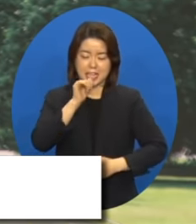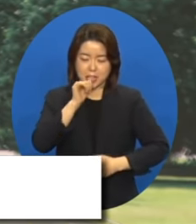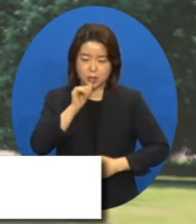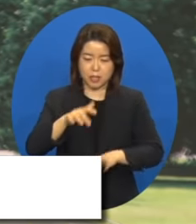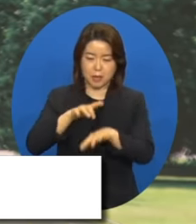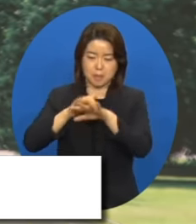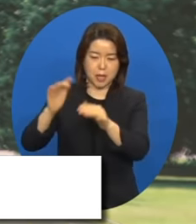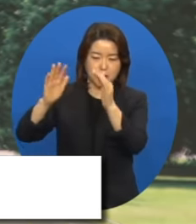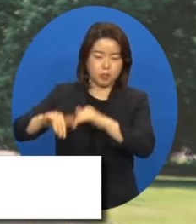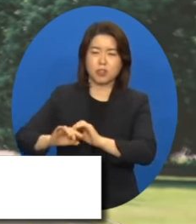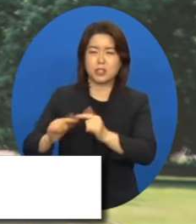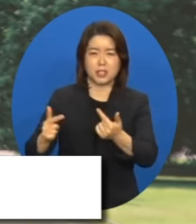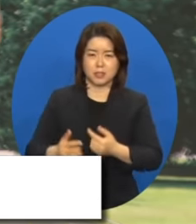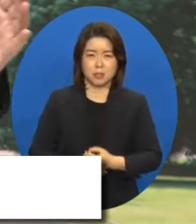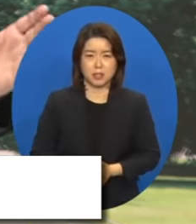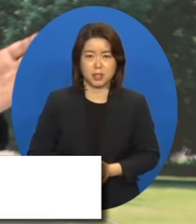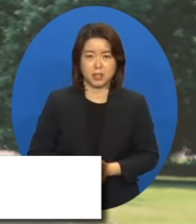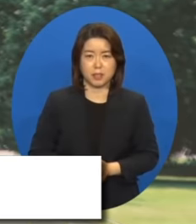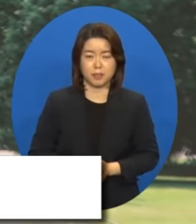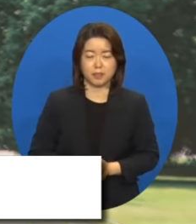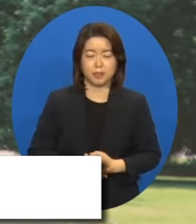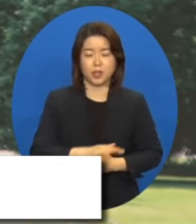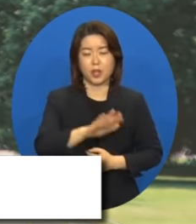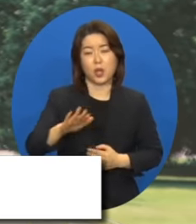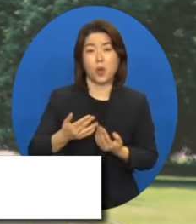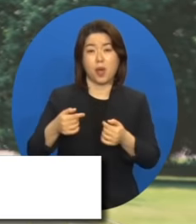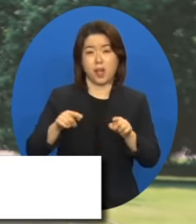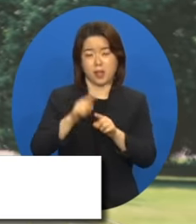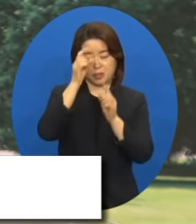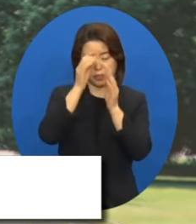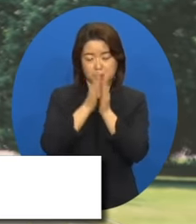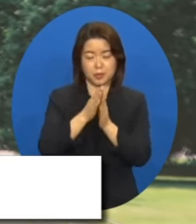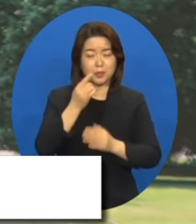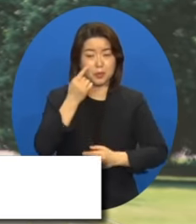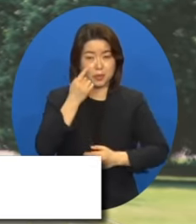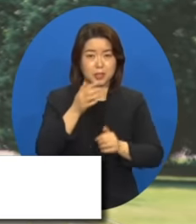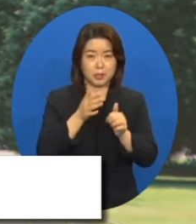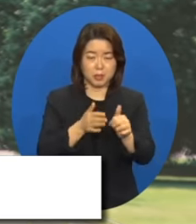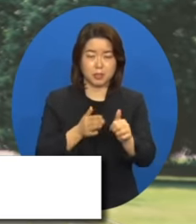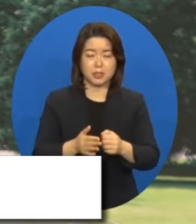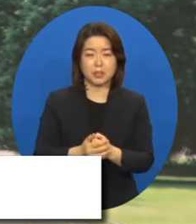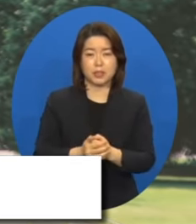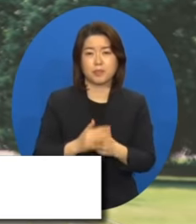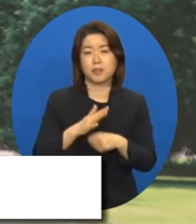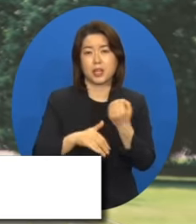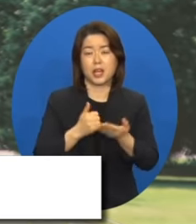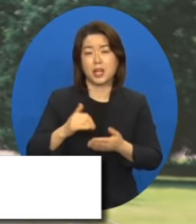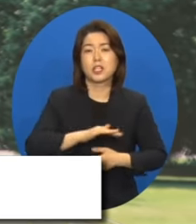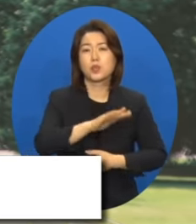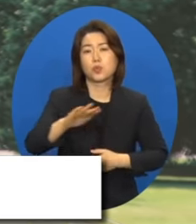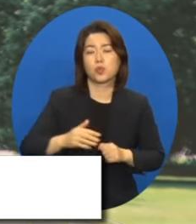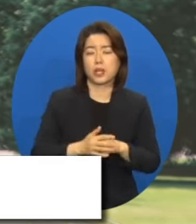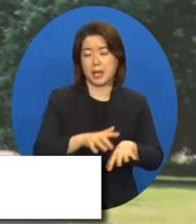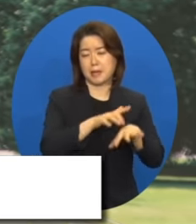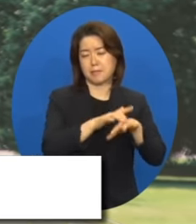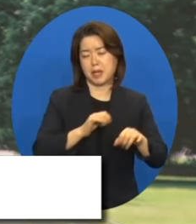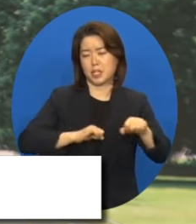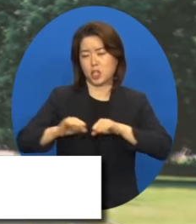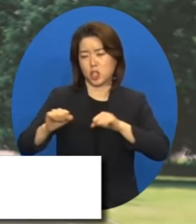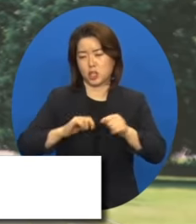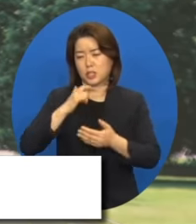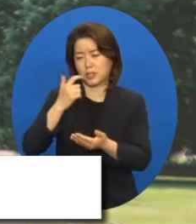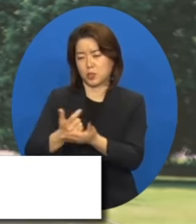않습니다. 이제 우리 같이 기도하십시다. 하나님, 우리가 마귀의 역사에